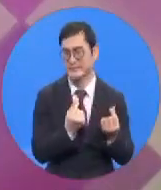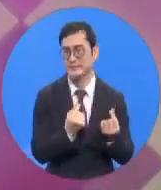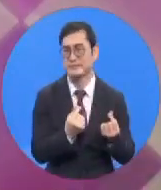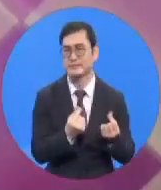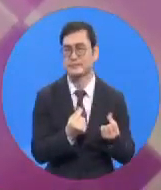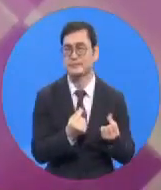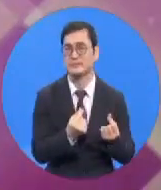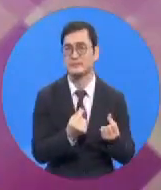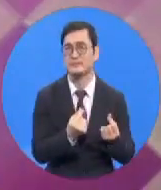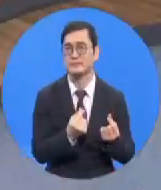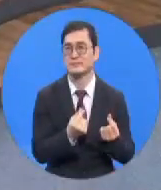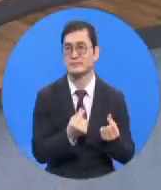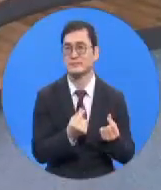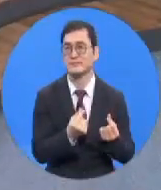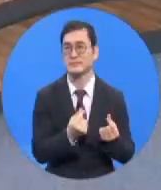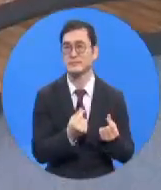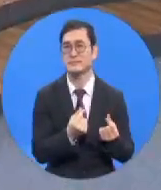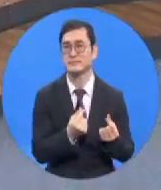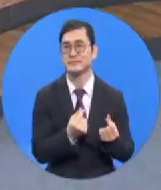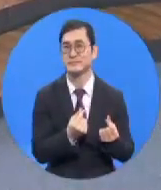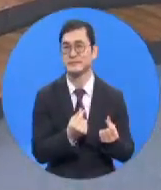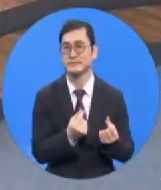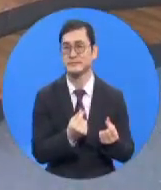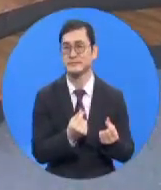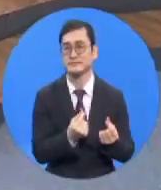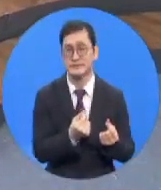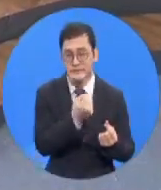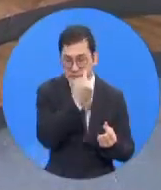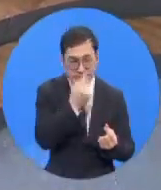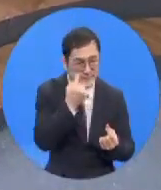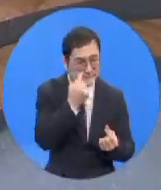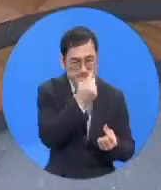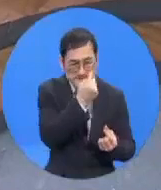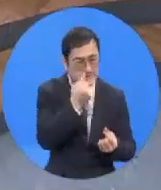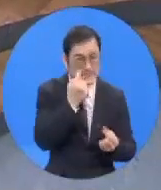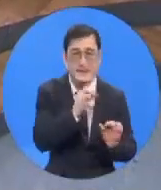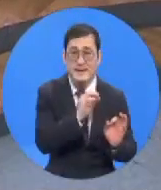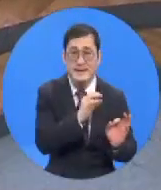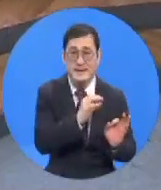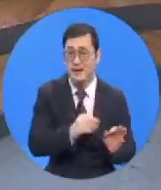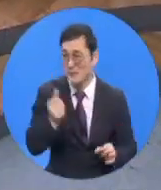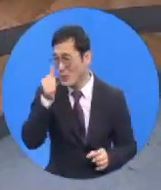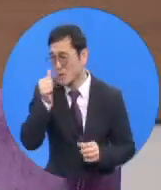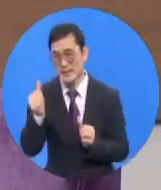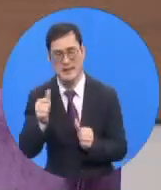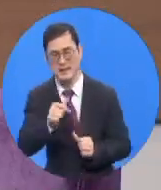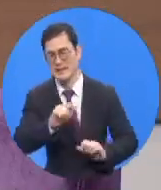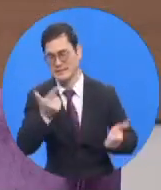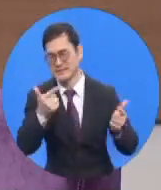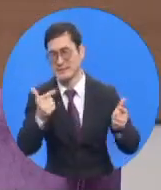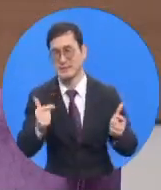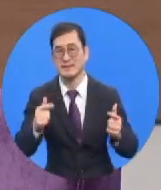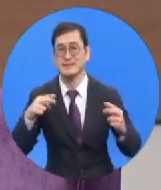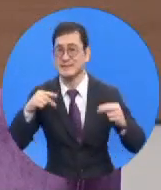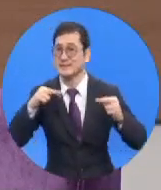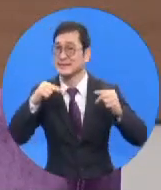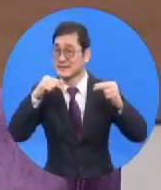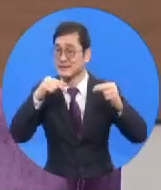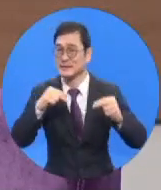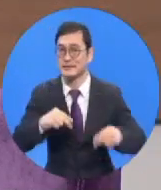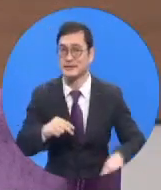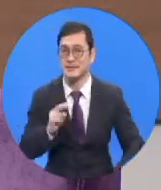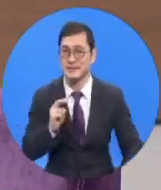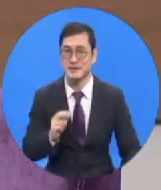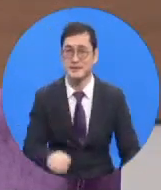죽을 수도 있다는 것을 부모들이 알았을 거다 충분히. 그걸 증명해야 할 텐데 참 쉽진 않을 것 같기도 하고요. 그러니까요. 아까 정혁진 변호사님이 법적 쟁점에 대해서 이야기해